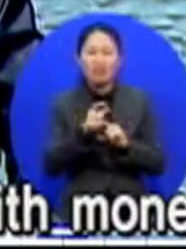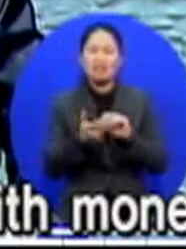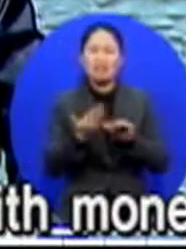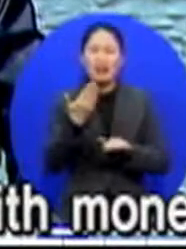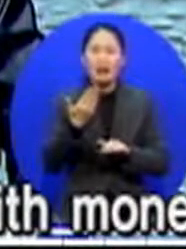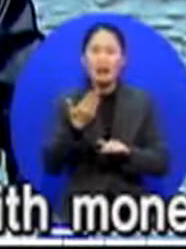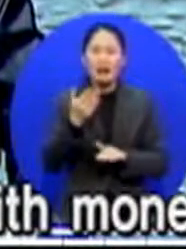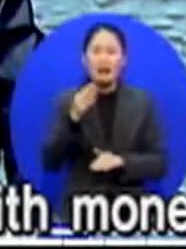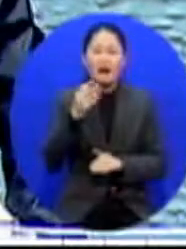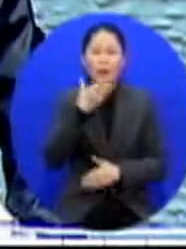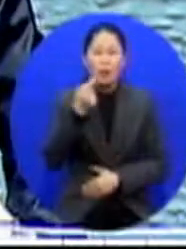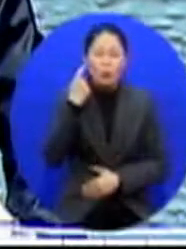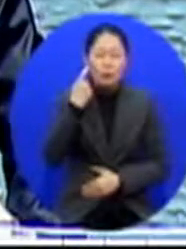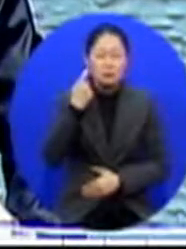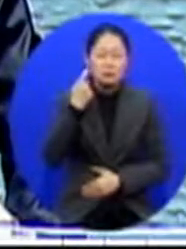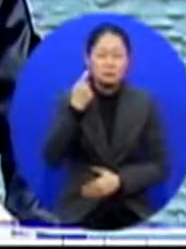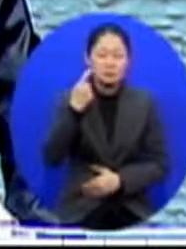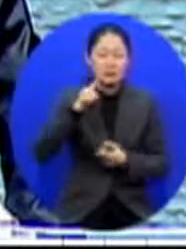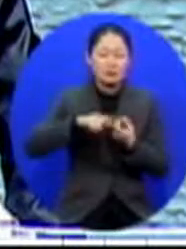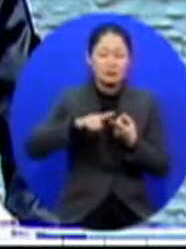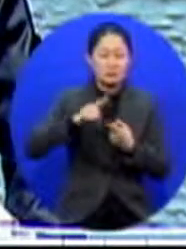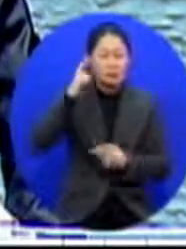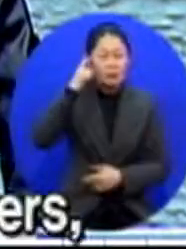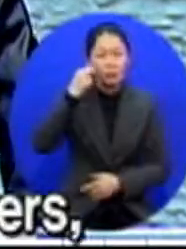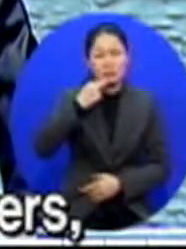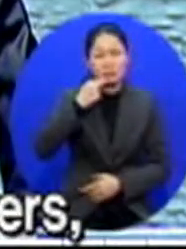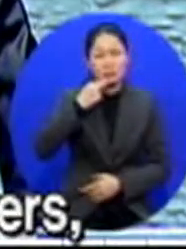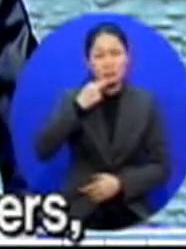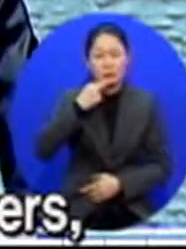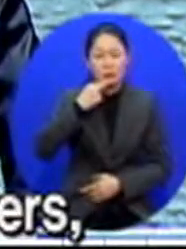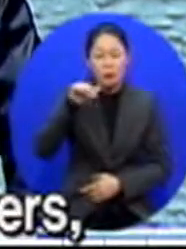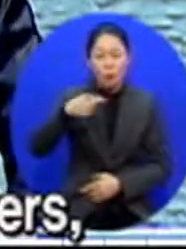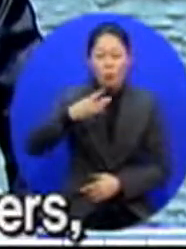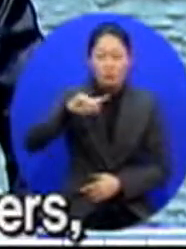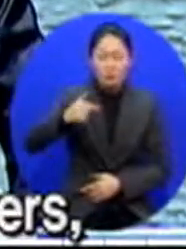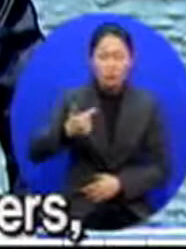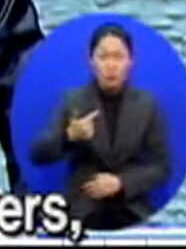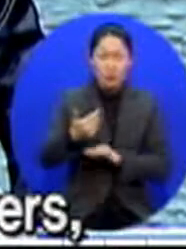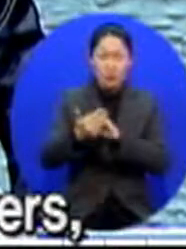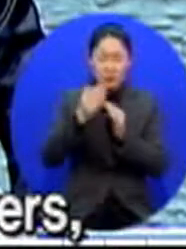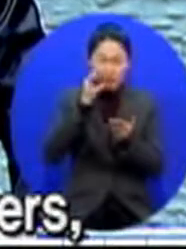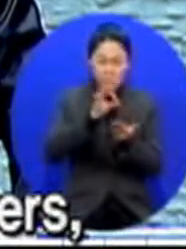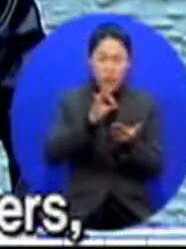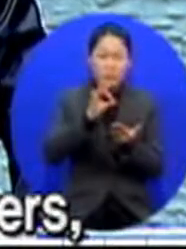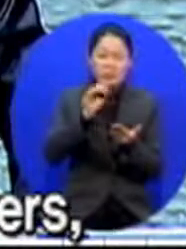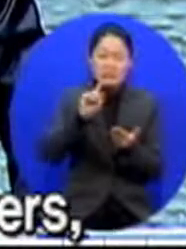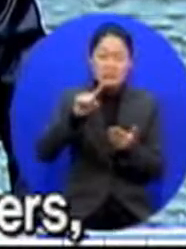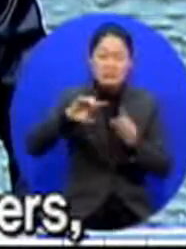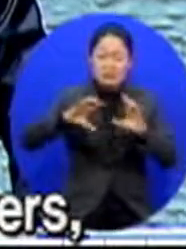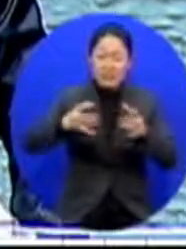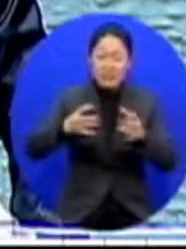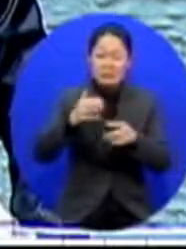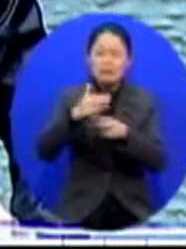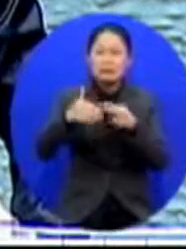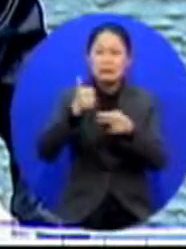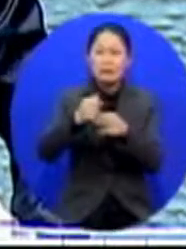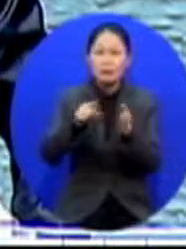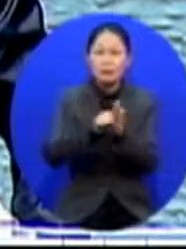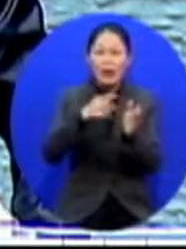겁니다 고린도후서 4장 4절에 이 세상 신이 믿지 아니하는 자들의 마음을 혼미하게 하여